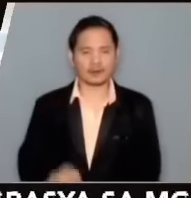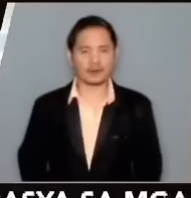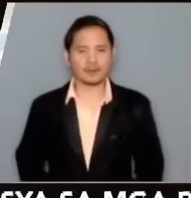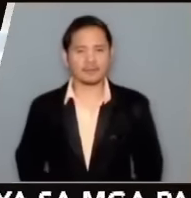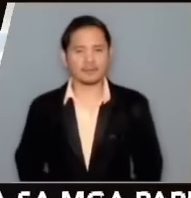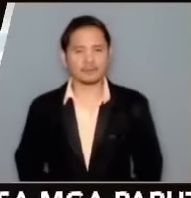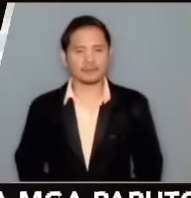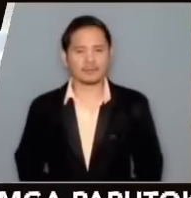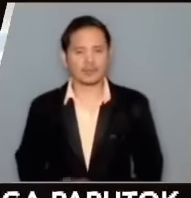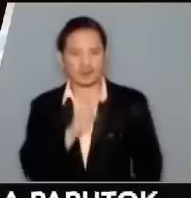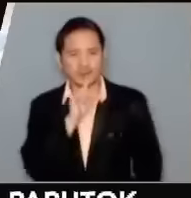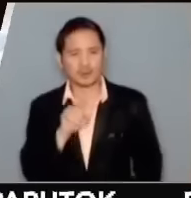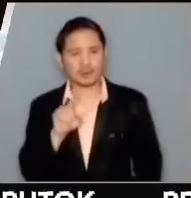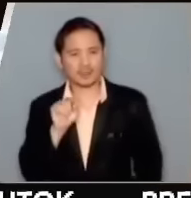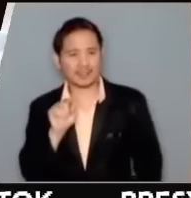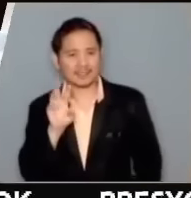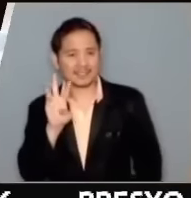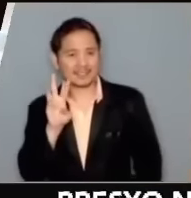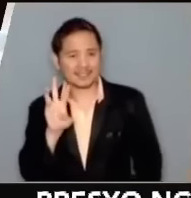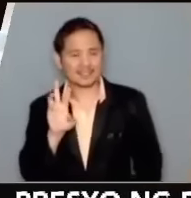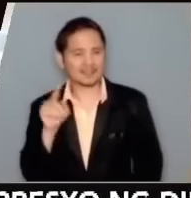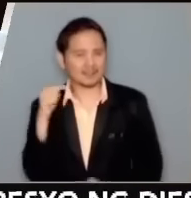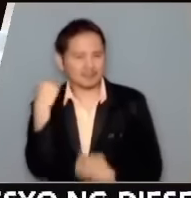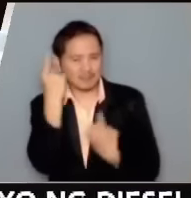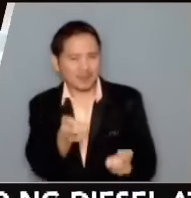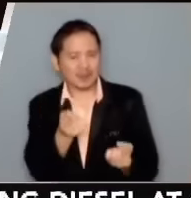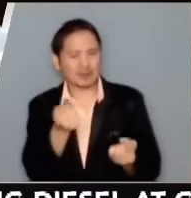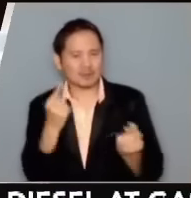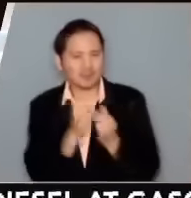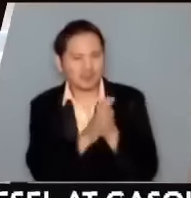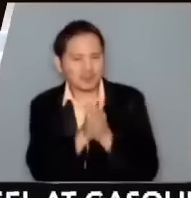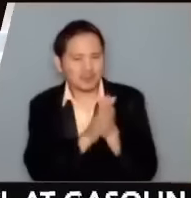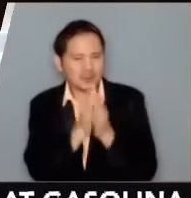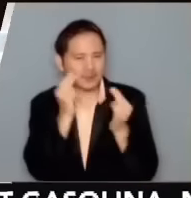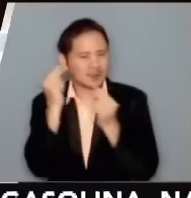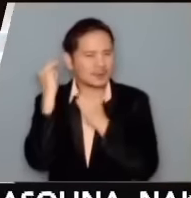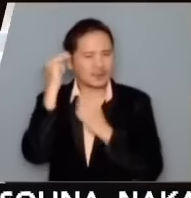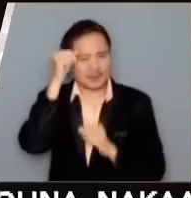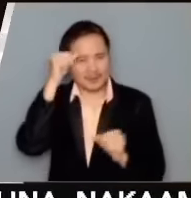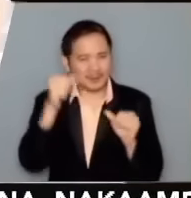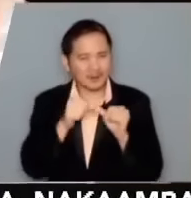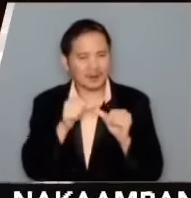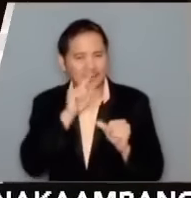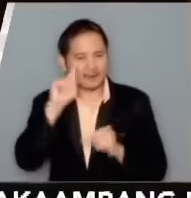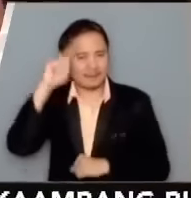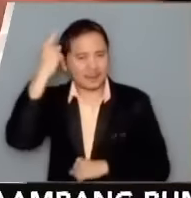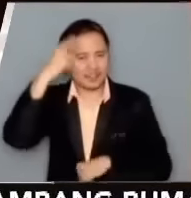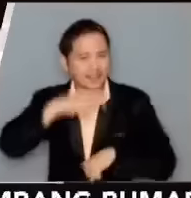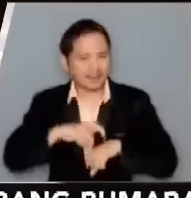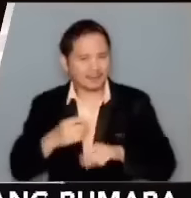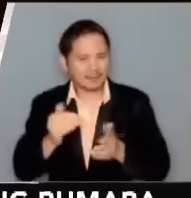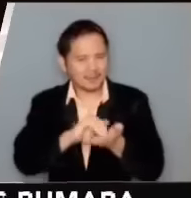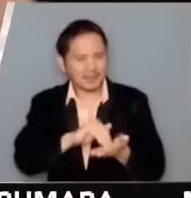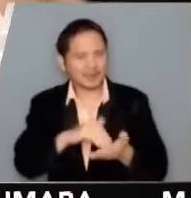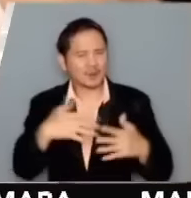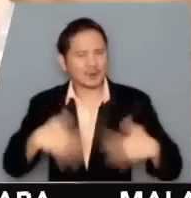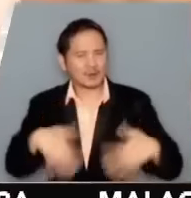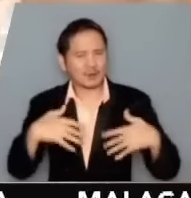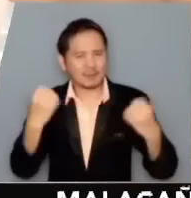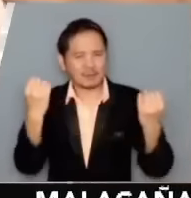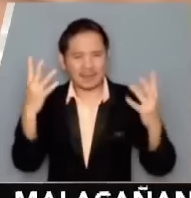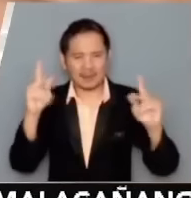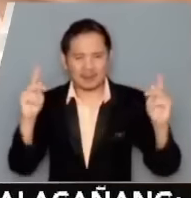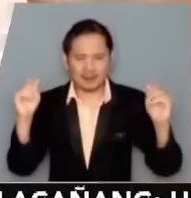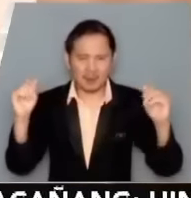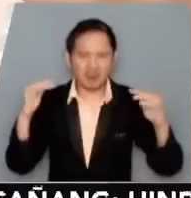ako, nagka-countdown na ako. Sobrang nostalgic yung feeling kasi this is the first time ulit na nakapag-ano kayo na sobrang daming taon. Sobrang